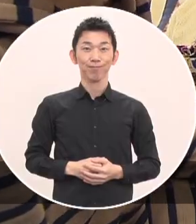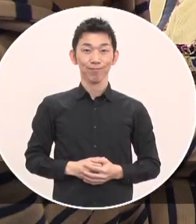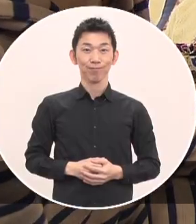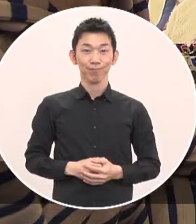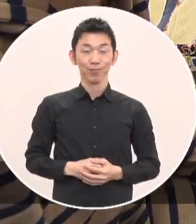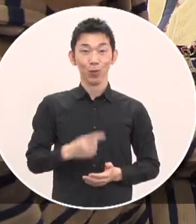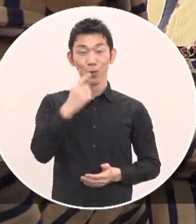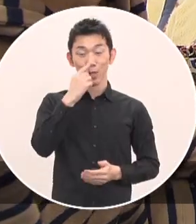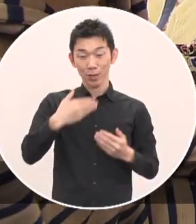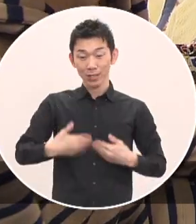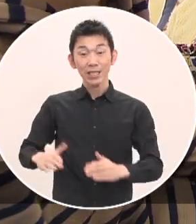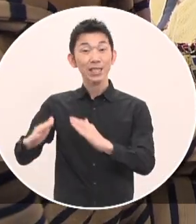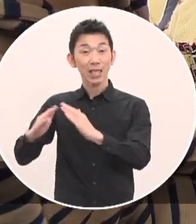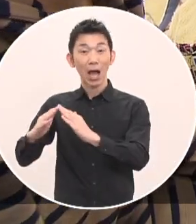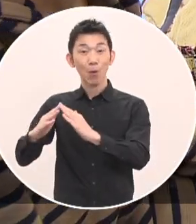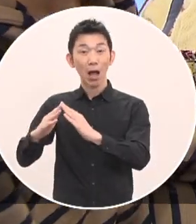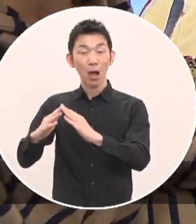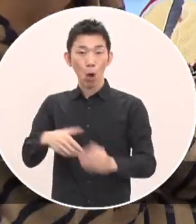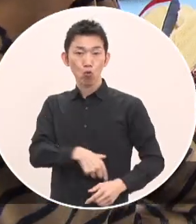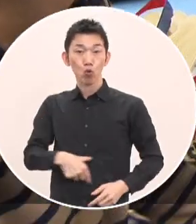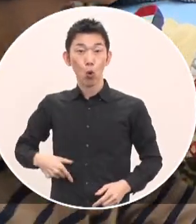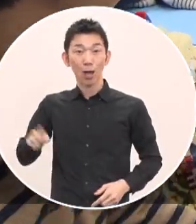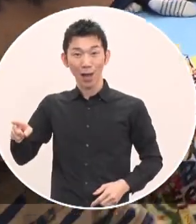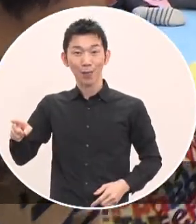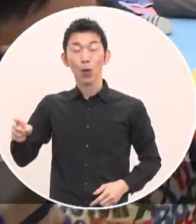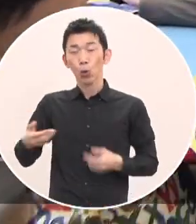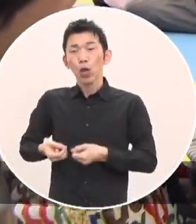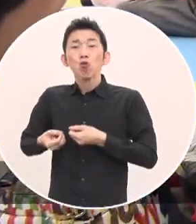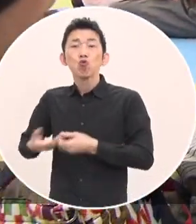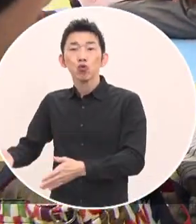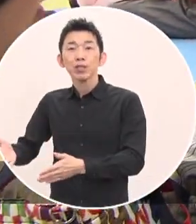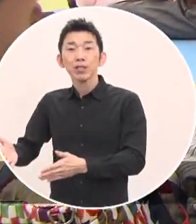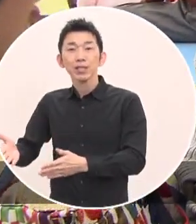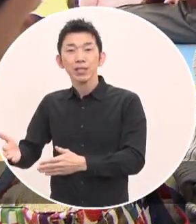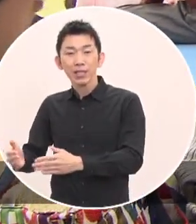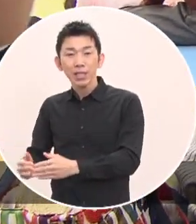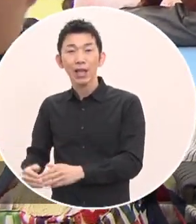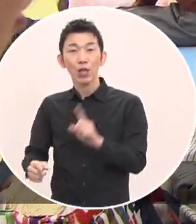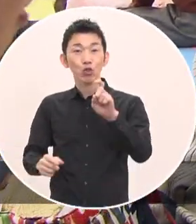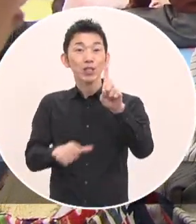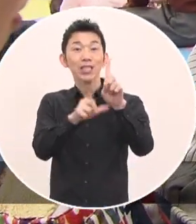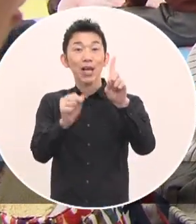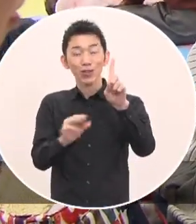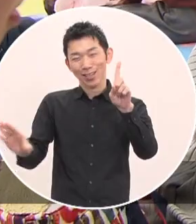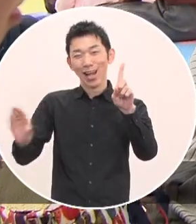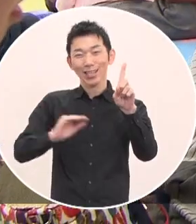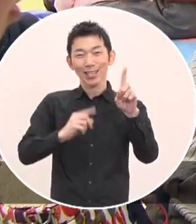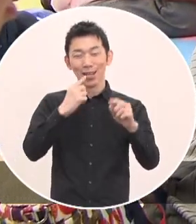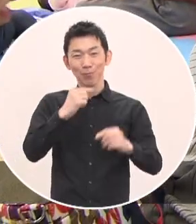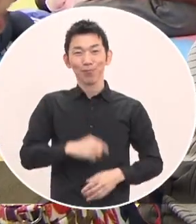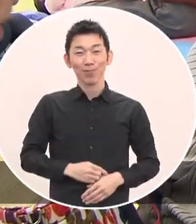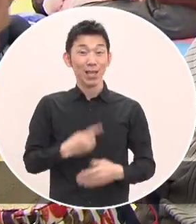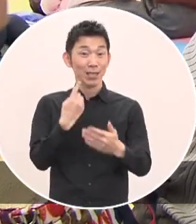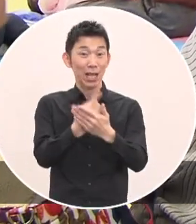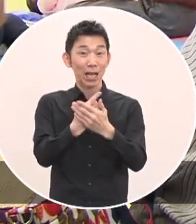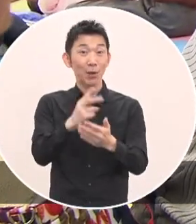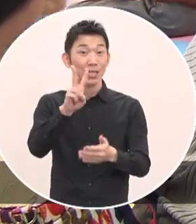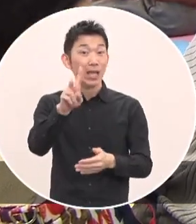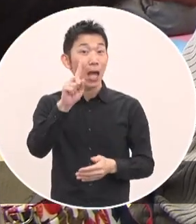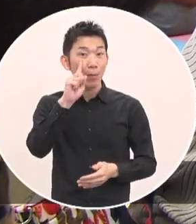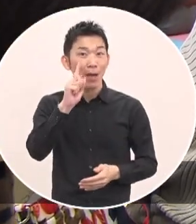福岡でかと帰り日産ステージを2月になくこっちに戻ってきますか乗り込み会